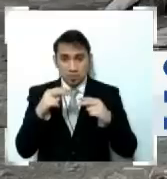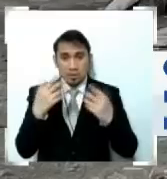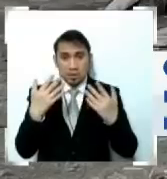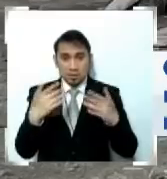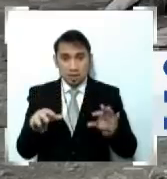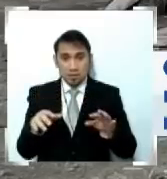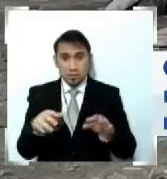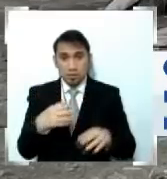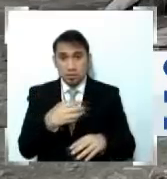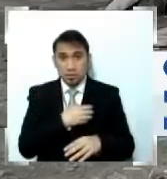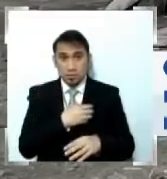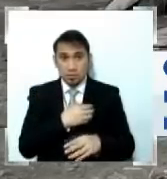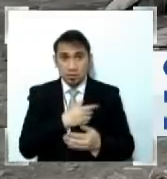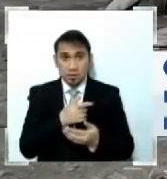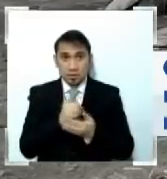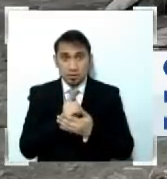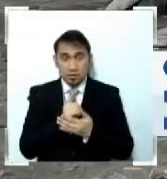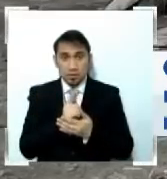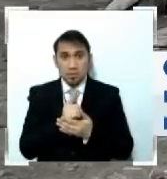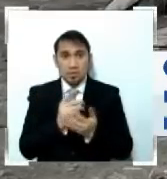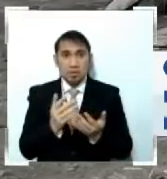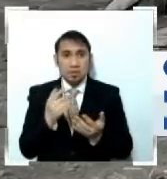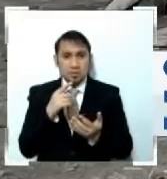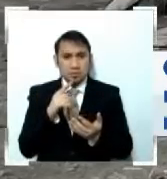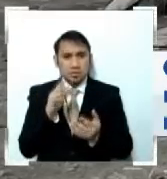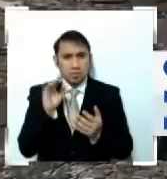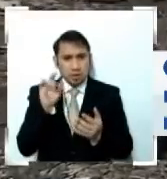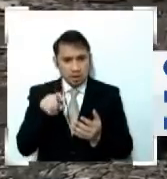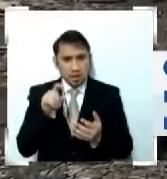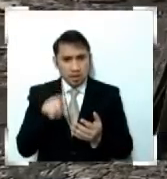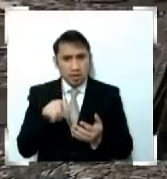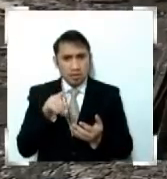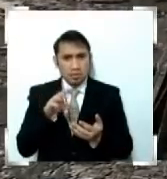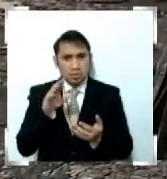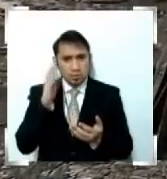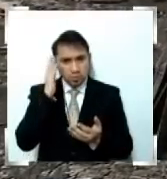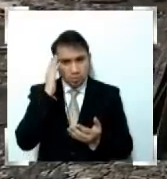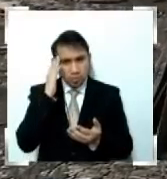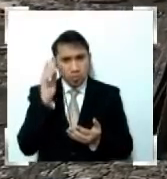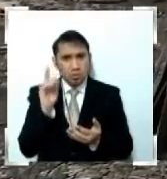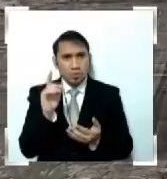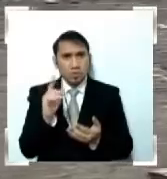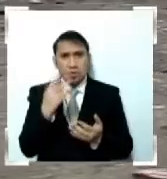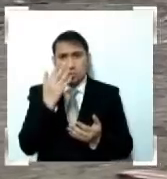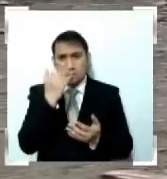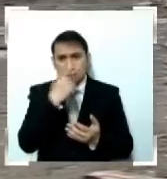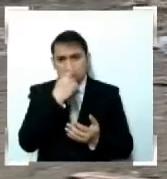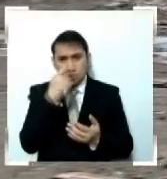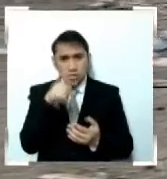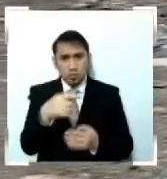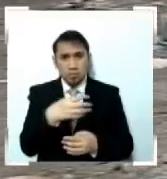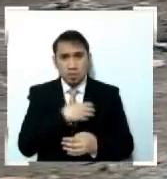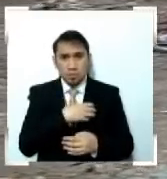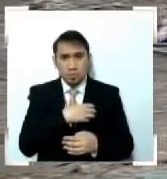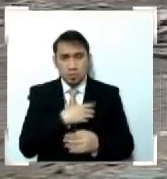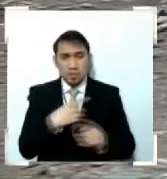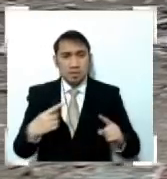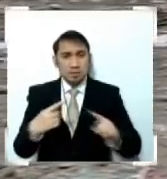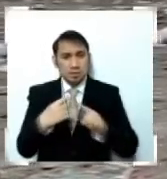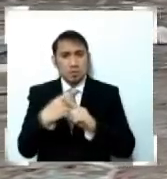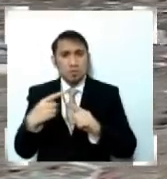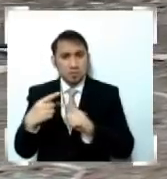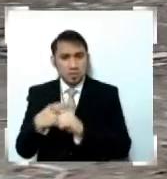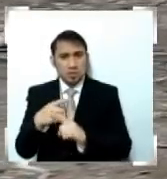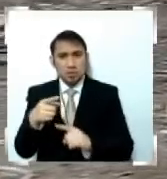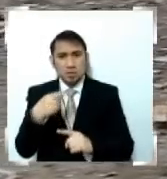sa CHR, prioridad na malaman ang katotohanan, lalo't magkakasulungat ang pahayag ng mga pulis, saksi at